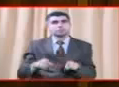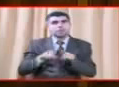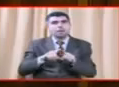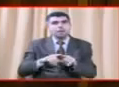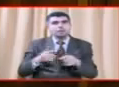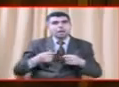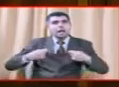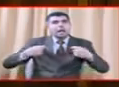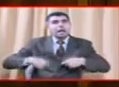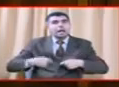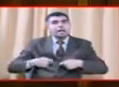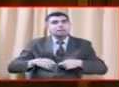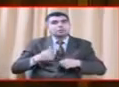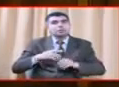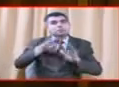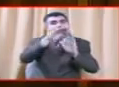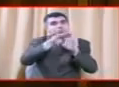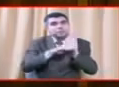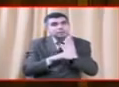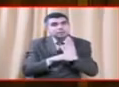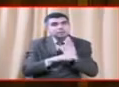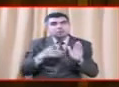كترأس لجنة في إطار المغاربي